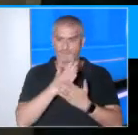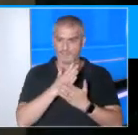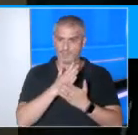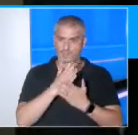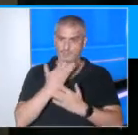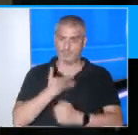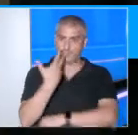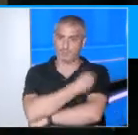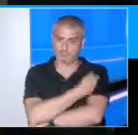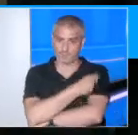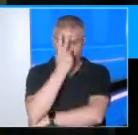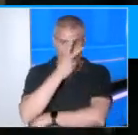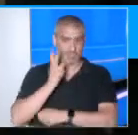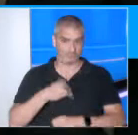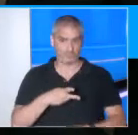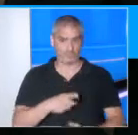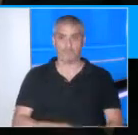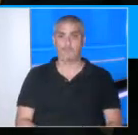ניגשו להתחסן? כי הבנתי שזה אפשרי.